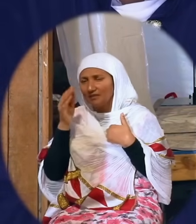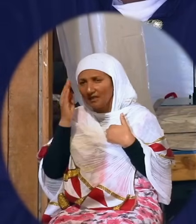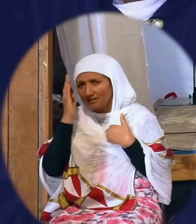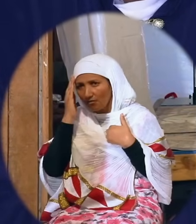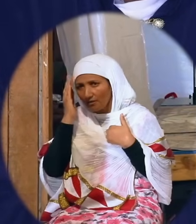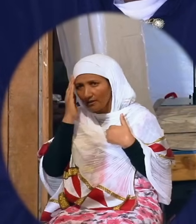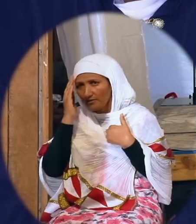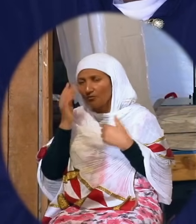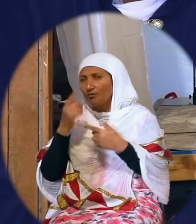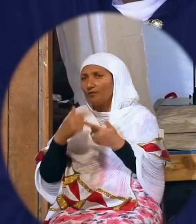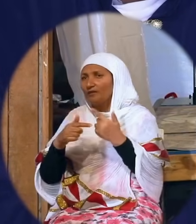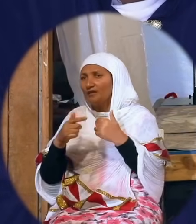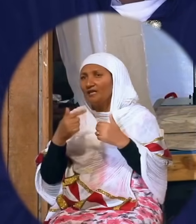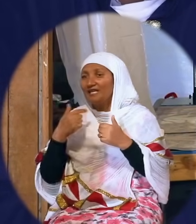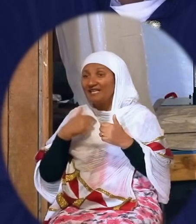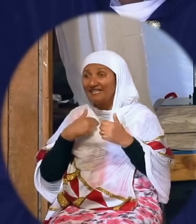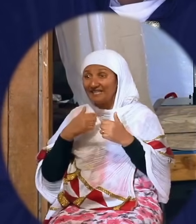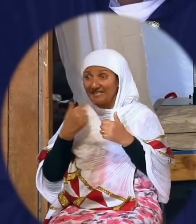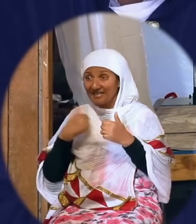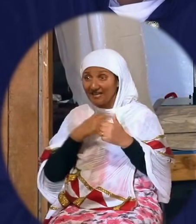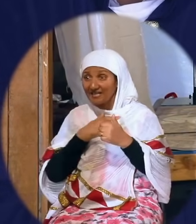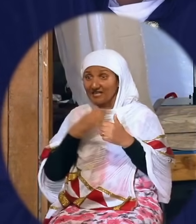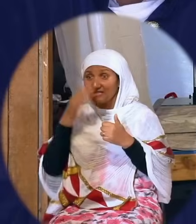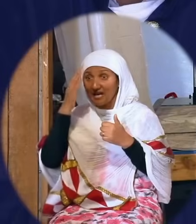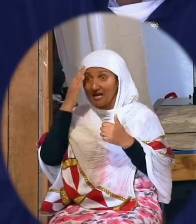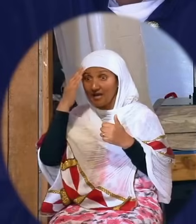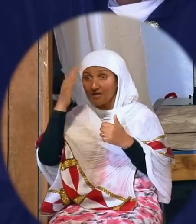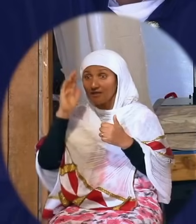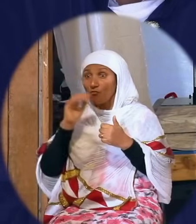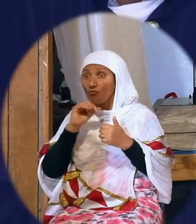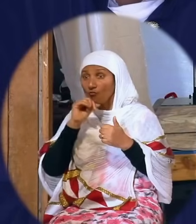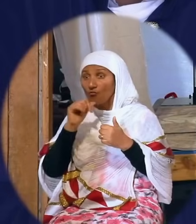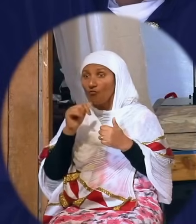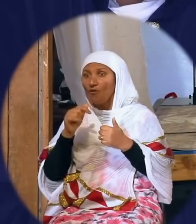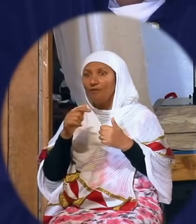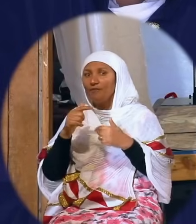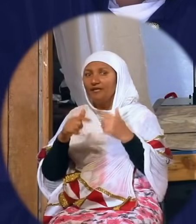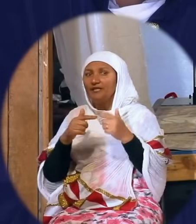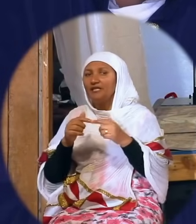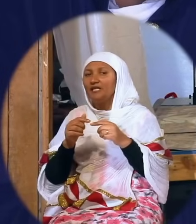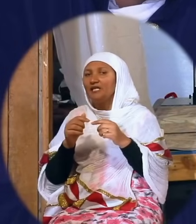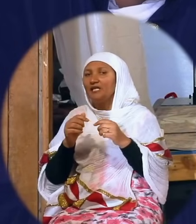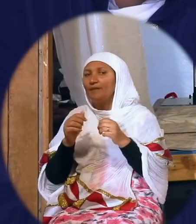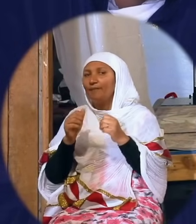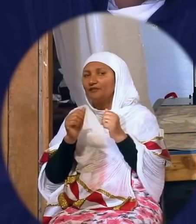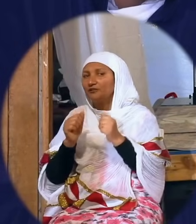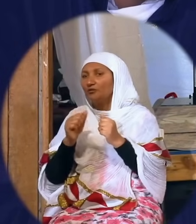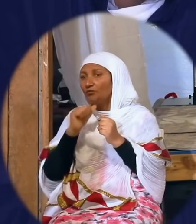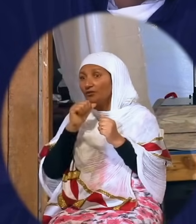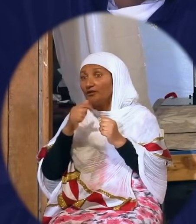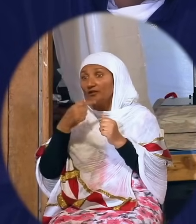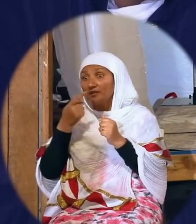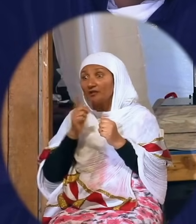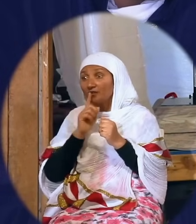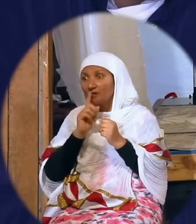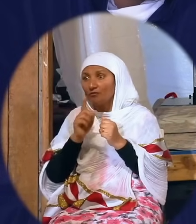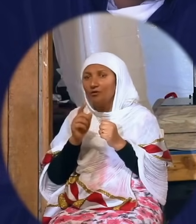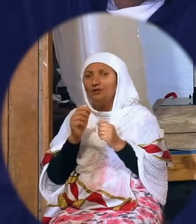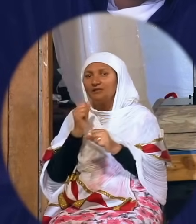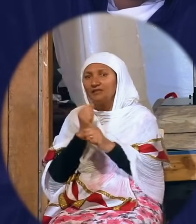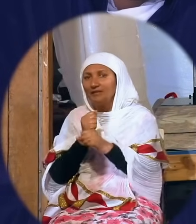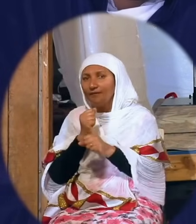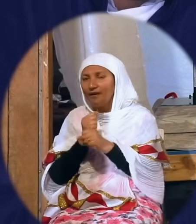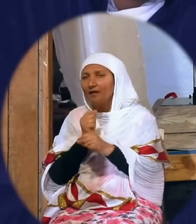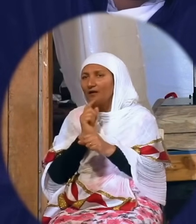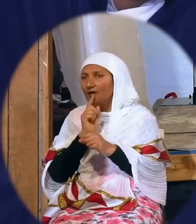ከመጣ እኛን ሳያሳውቁ መወሰን እንደሌለባቸው እያስተማር ነው ማለት ነው እንጂ ንገርኛ አደራሽ ንገርኛ አደራ የሚለው አይሰራም። በእውነቱ ተግባር ነው